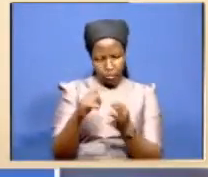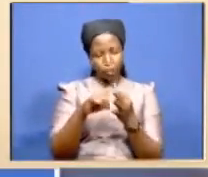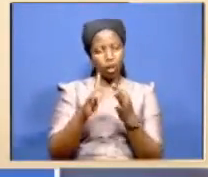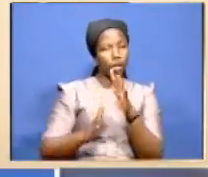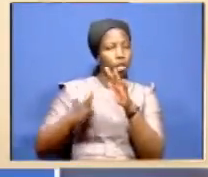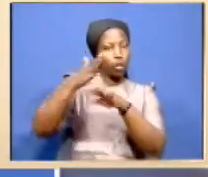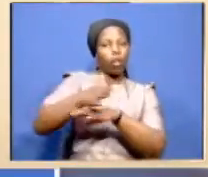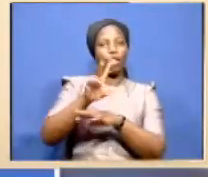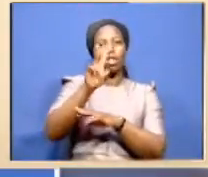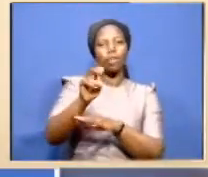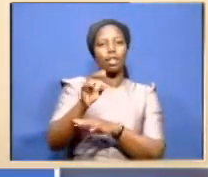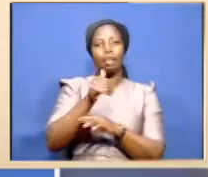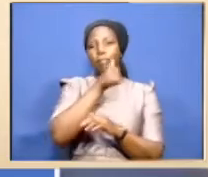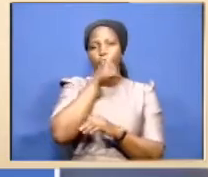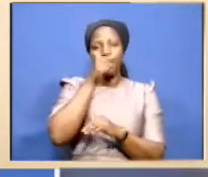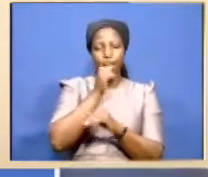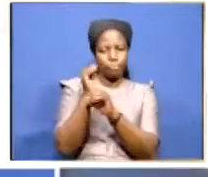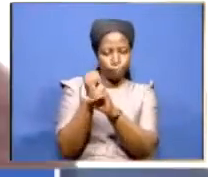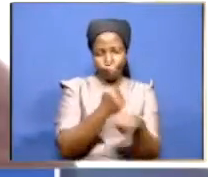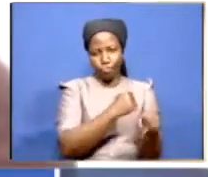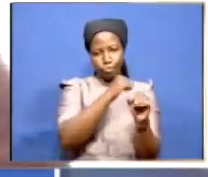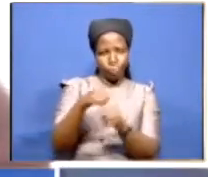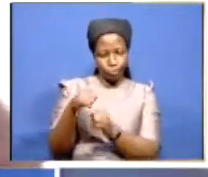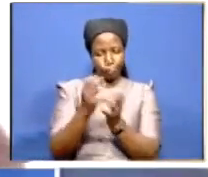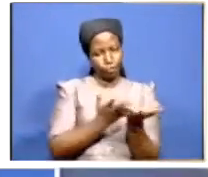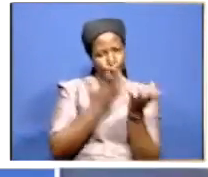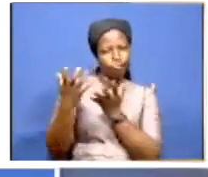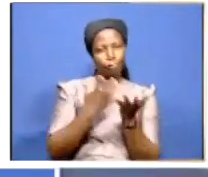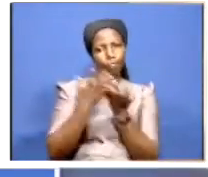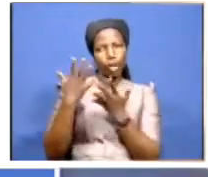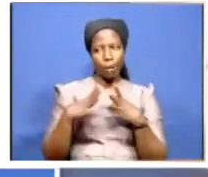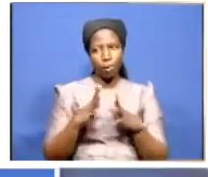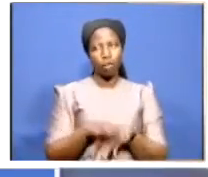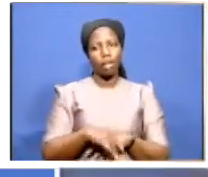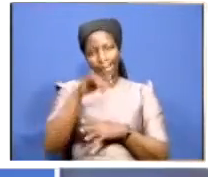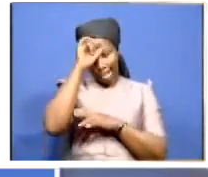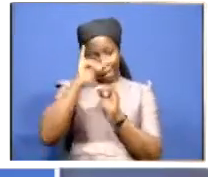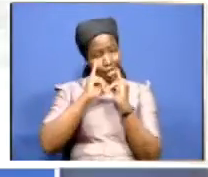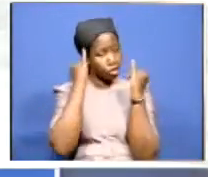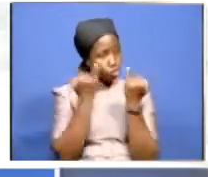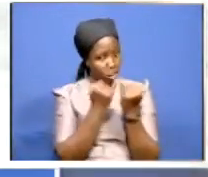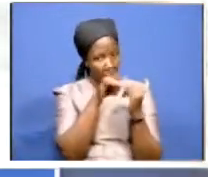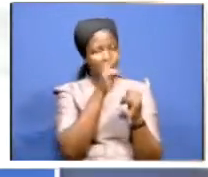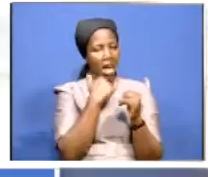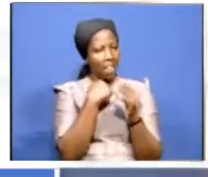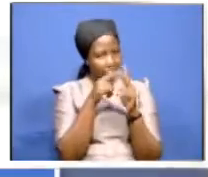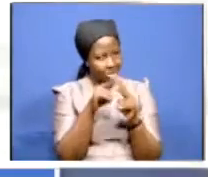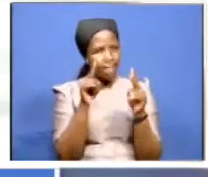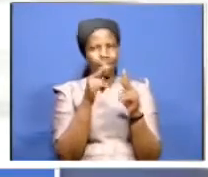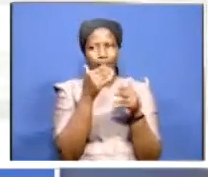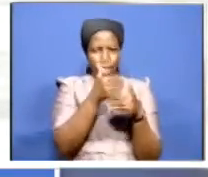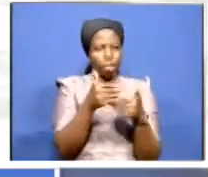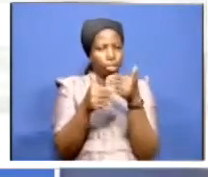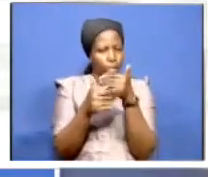20 private boats. Taasisi za serikali zilikuwa zimeanza kujenga kuta ambazo haziwezi kuhimili